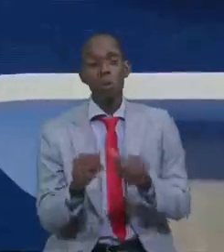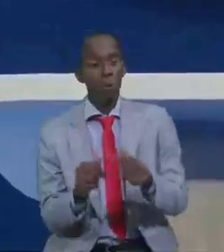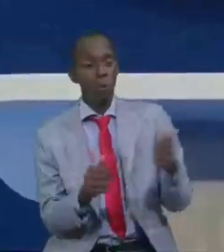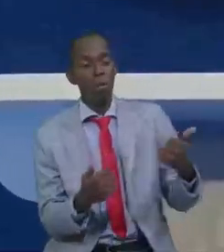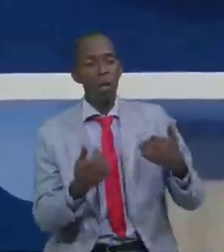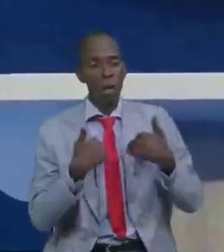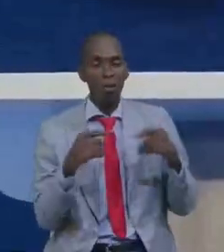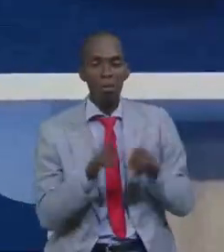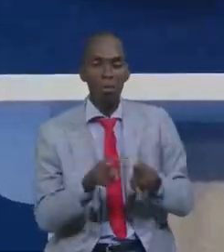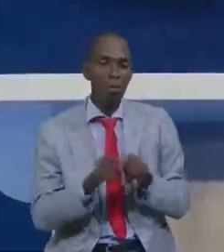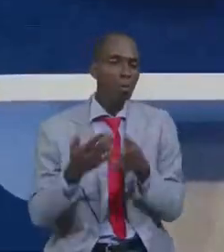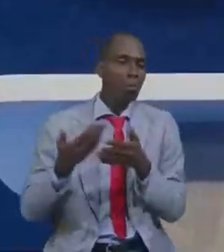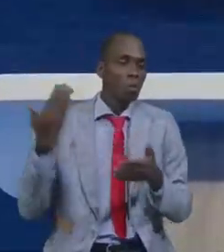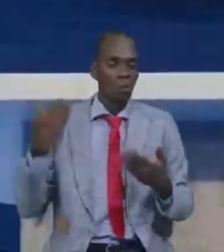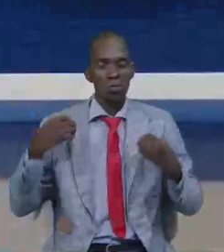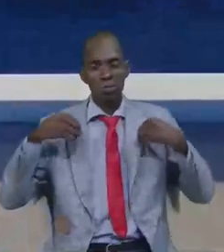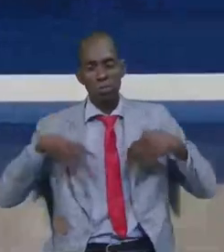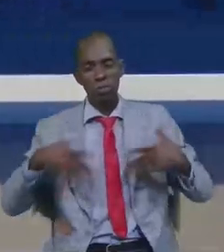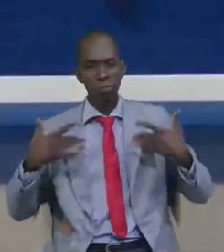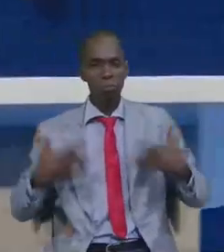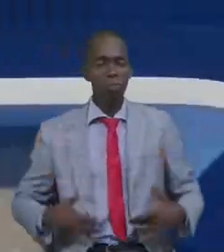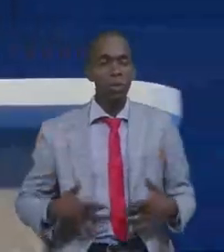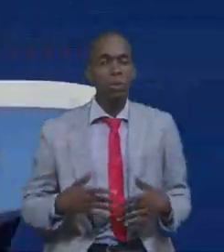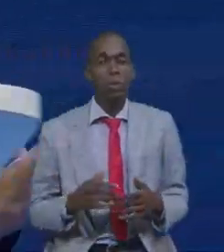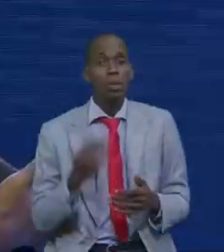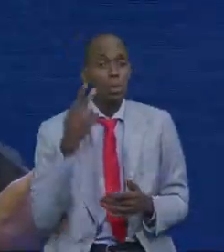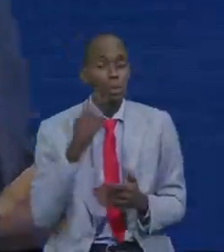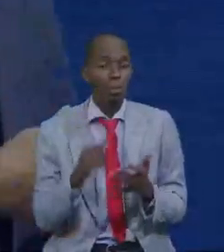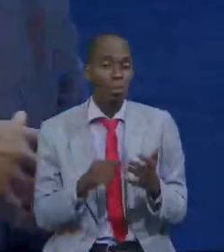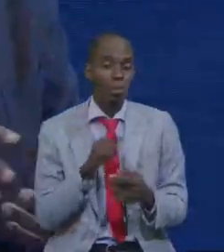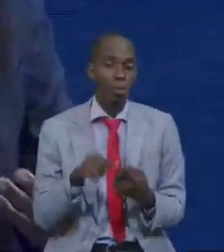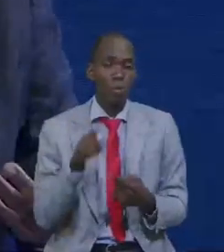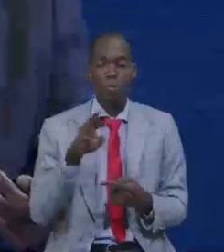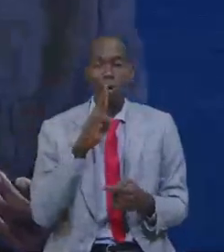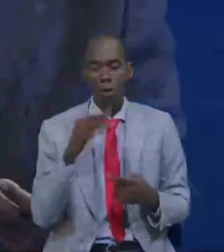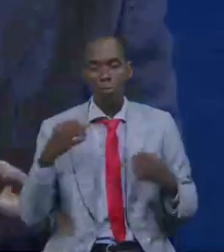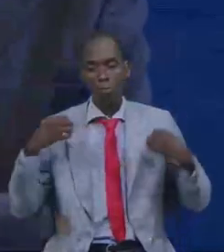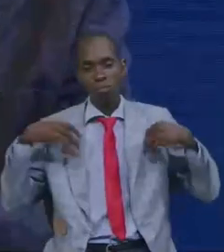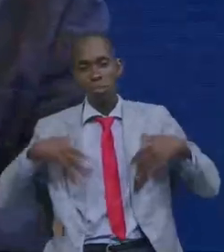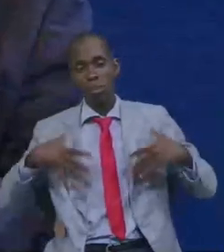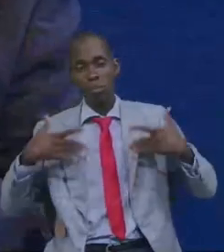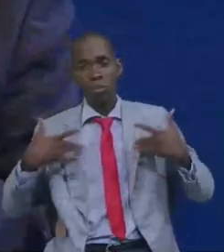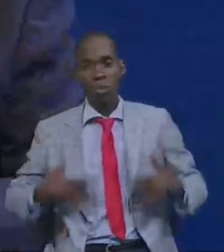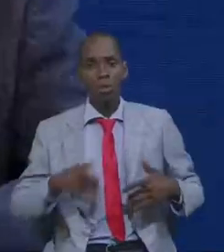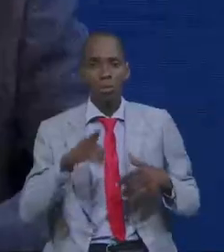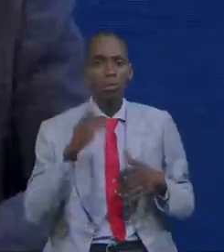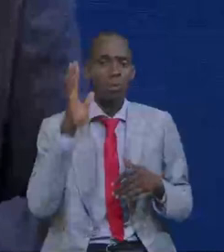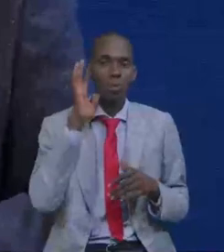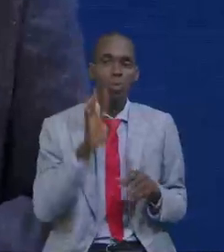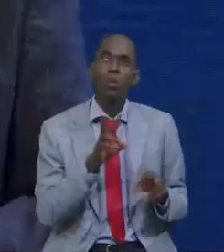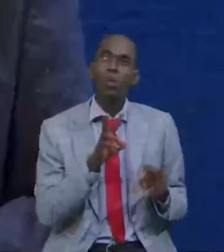mais dans leur découragement, vous savez, quand nous sommes découragés, on peut regarder le soleil dans les